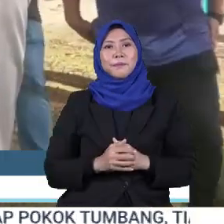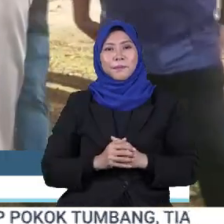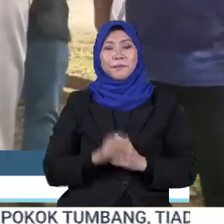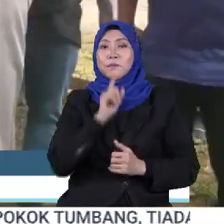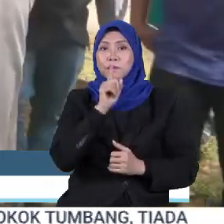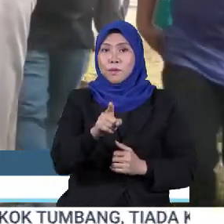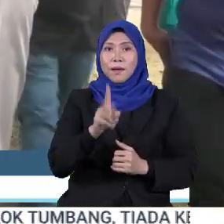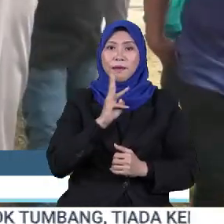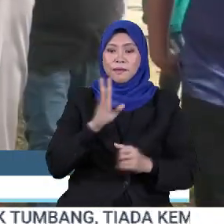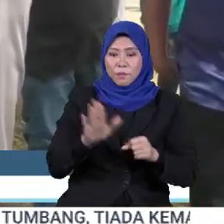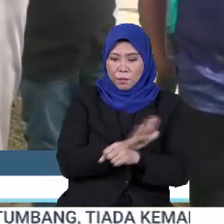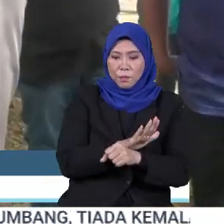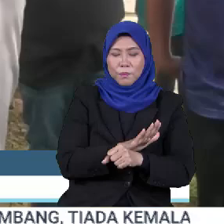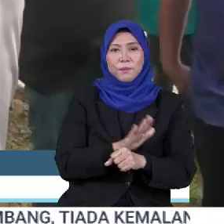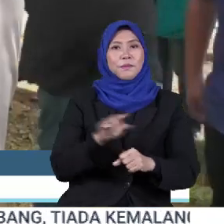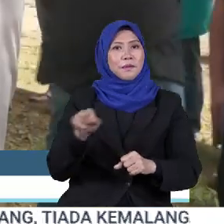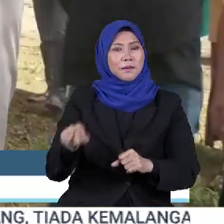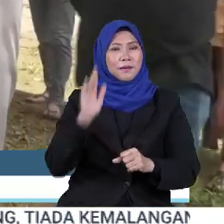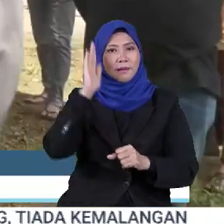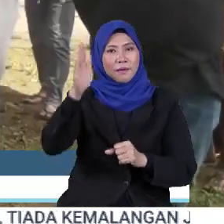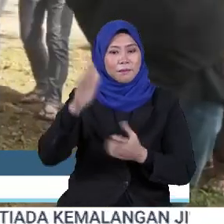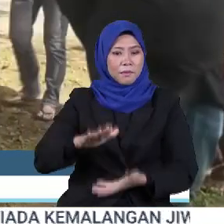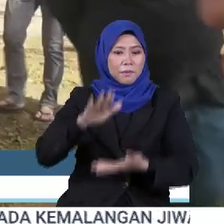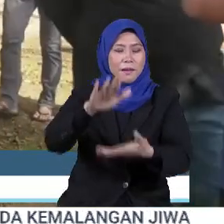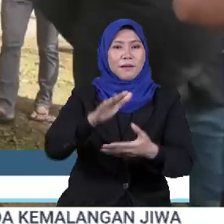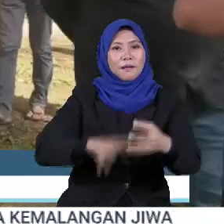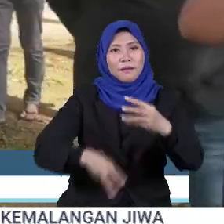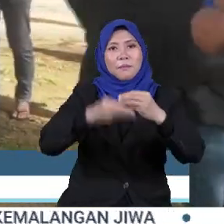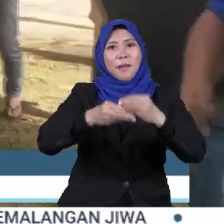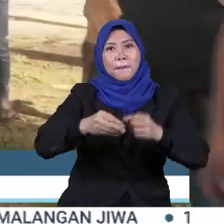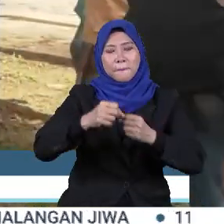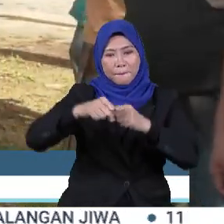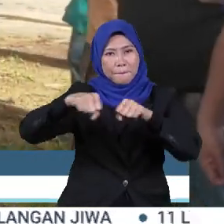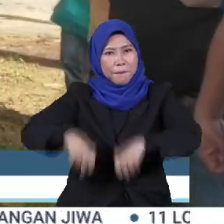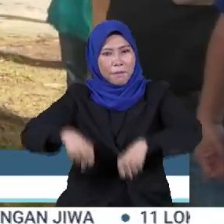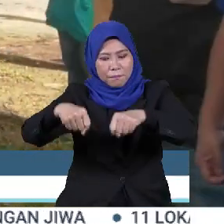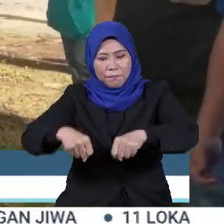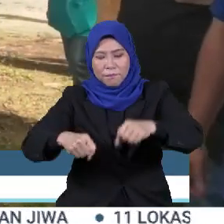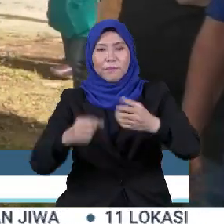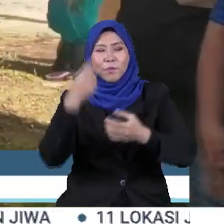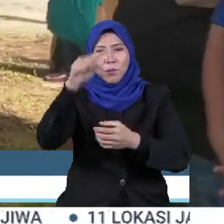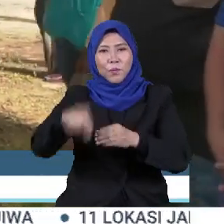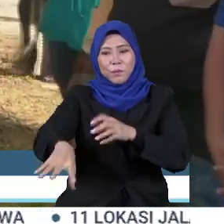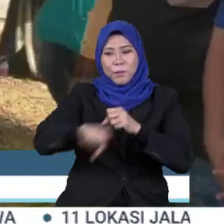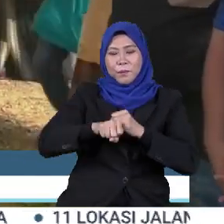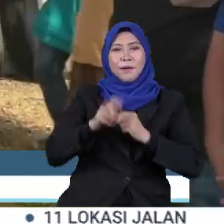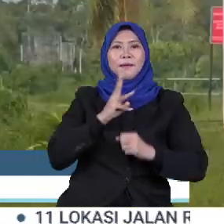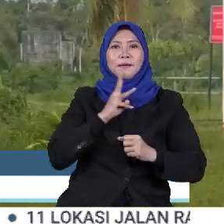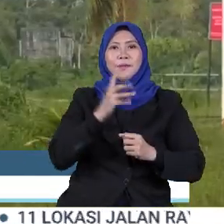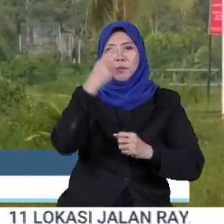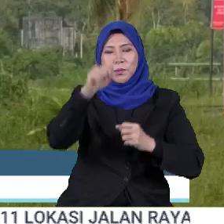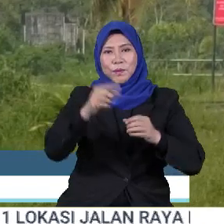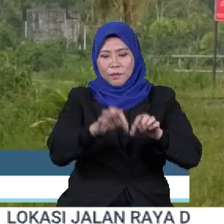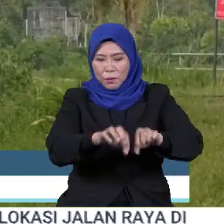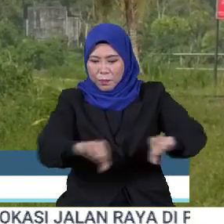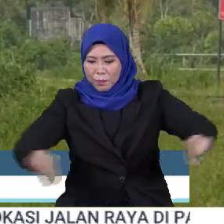memastikan bekalan air mencukupi, pihaknya akan membekalkan serta menambah bilangan pam selain mendapatkan peruntukan untuk membina 100 telaga tiub